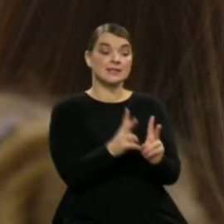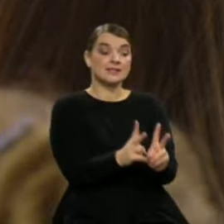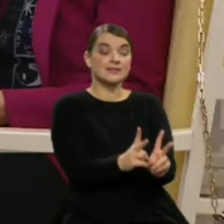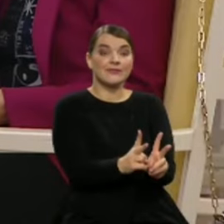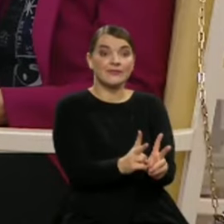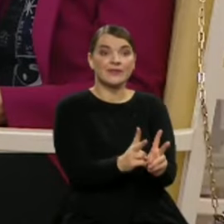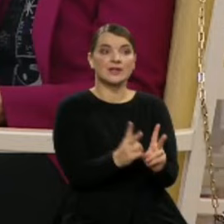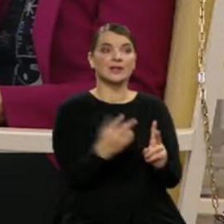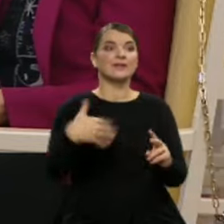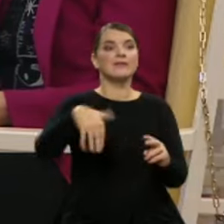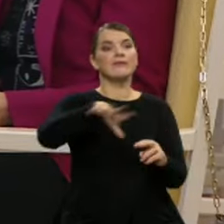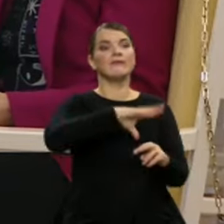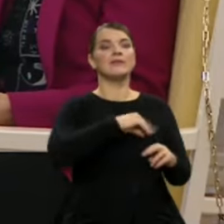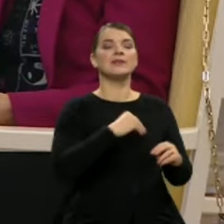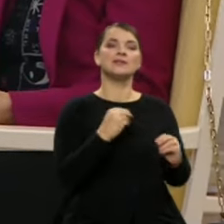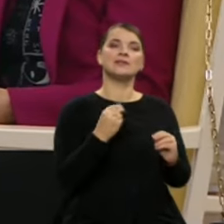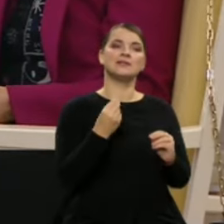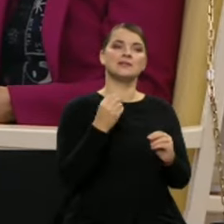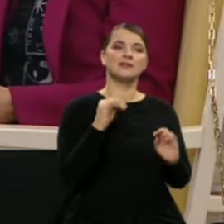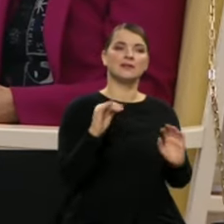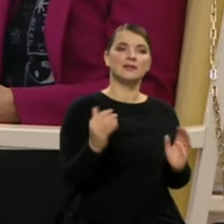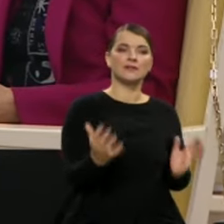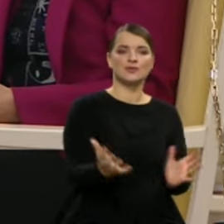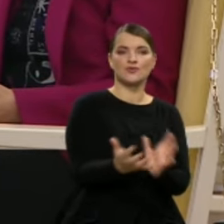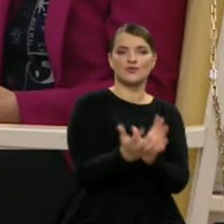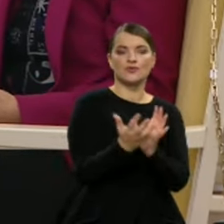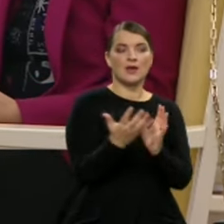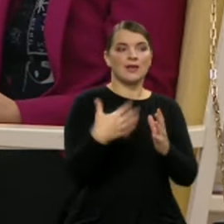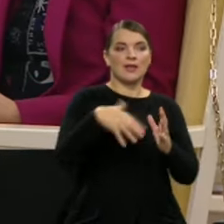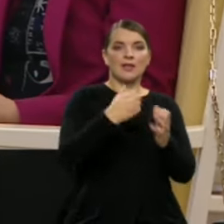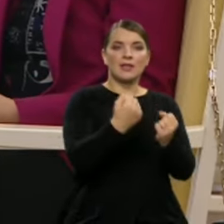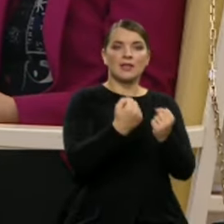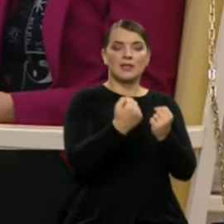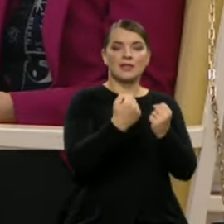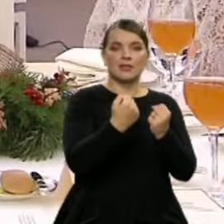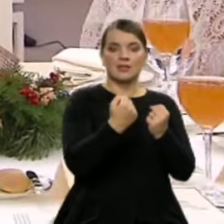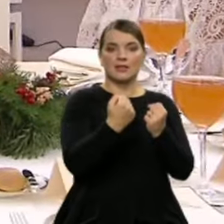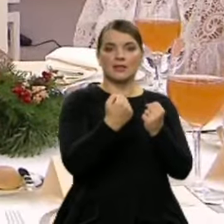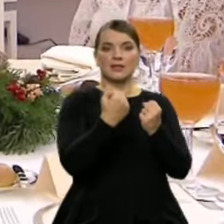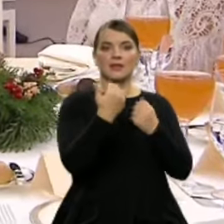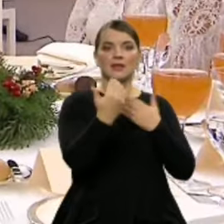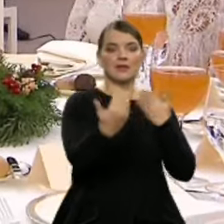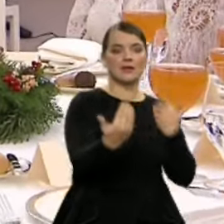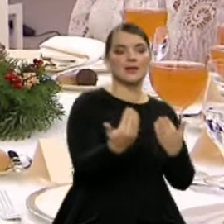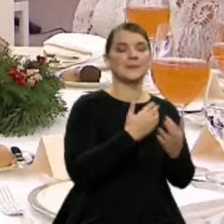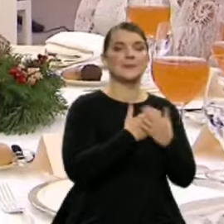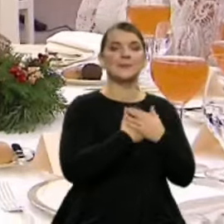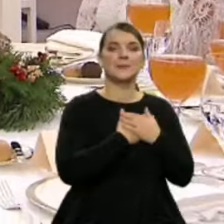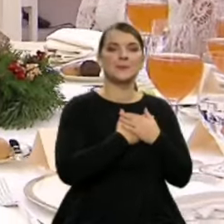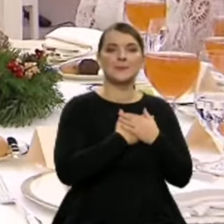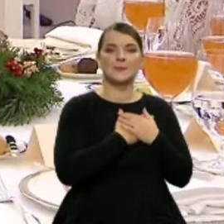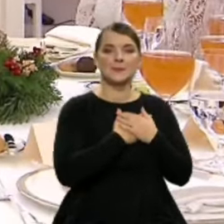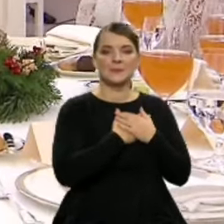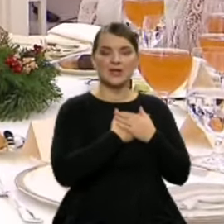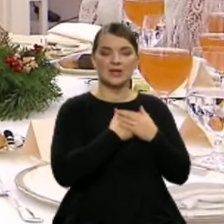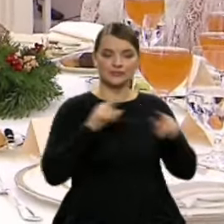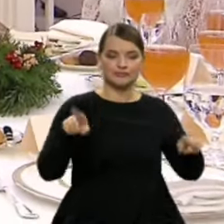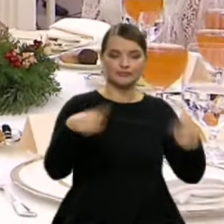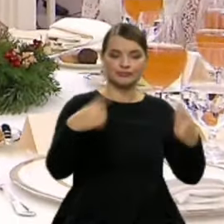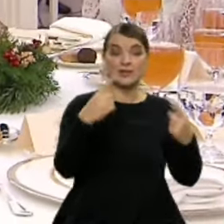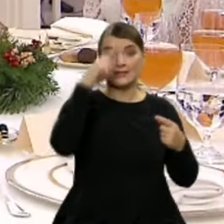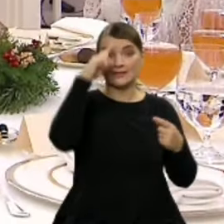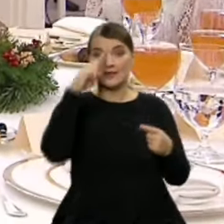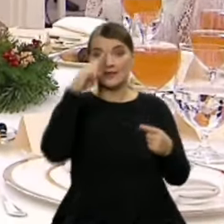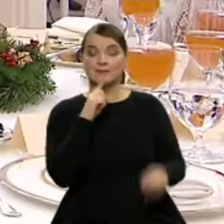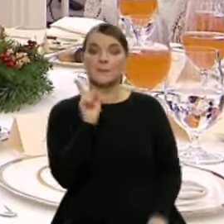vieni kitus labiau brangintume ir palaikytume, vieni kitus labiau mylėtume, kad tėtis